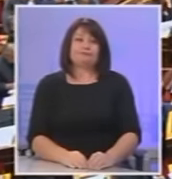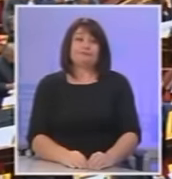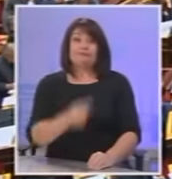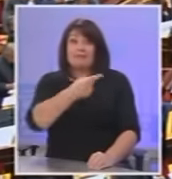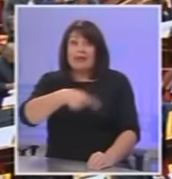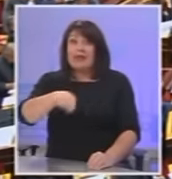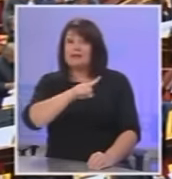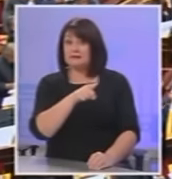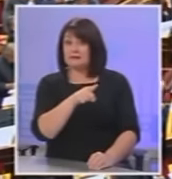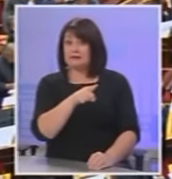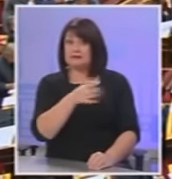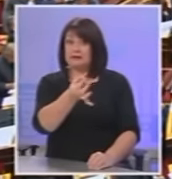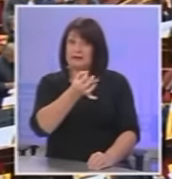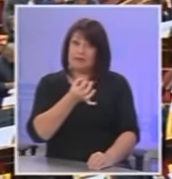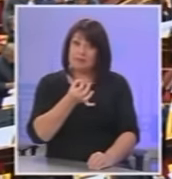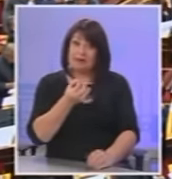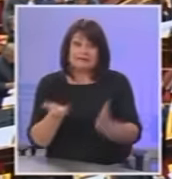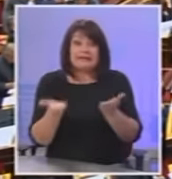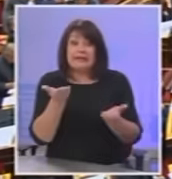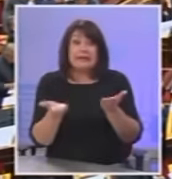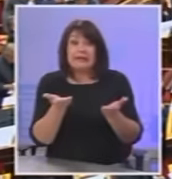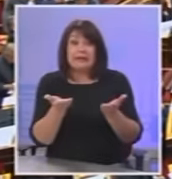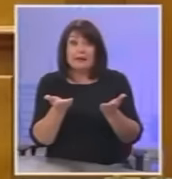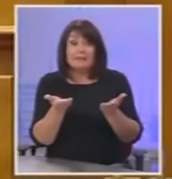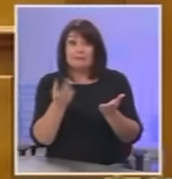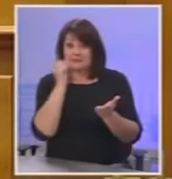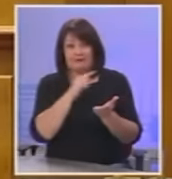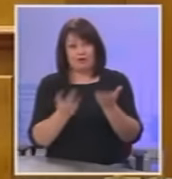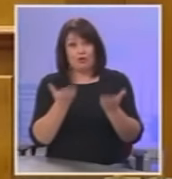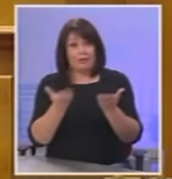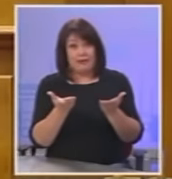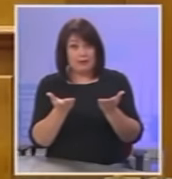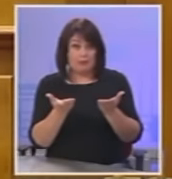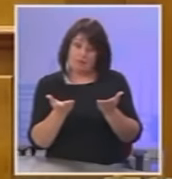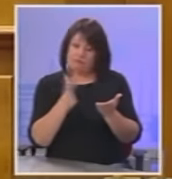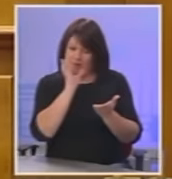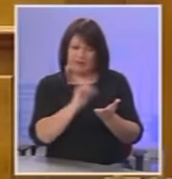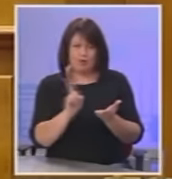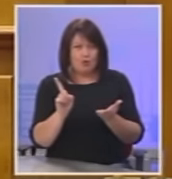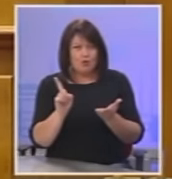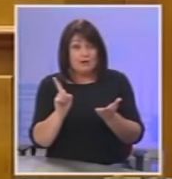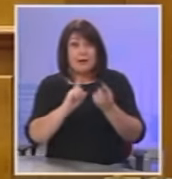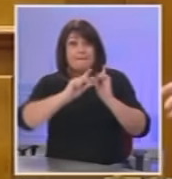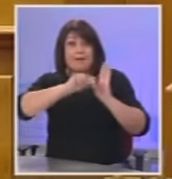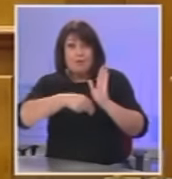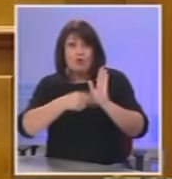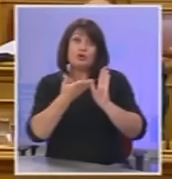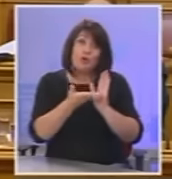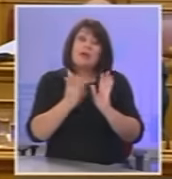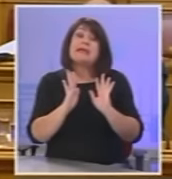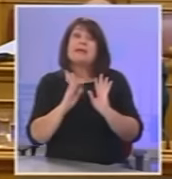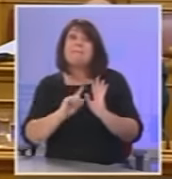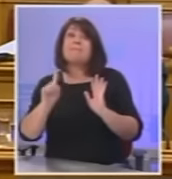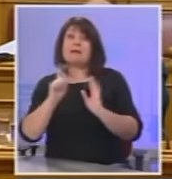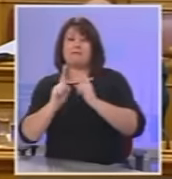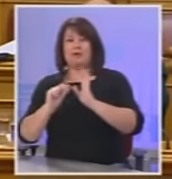Εσείς ορίσατε το δίλημα το ψευδές, το επίπλαστο, για το μνημόνιο, αντιμνημόνιο. Και